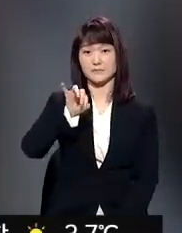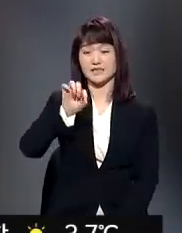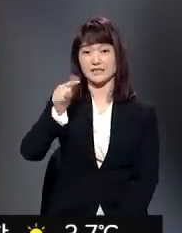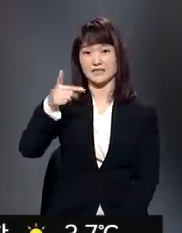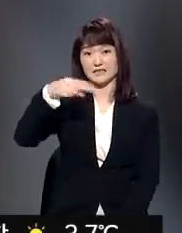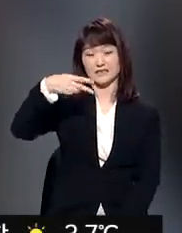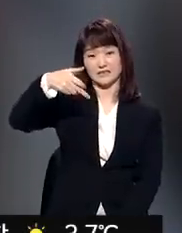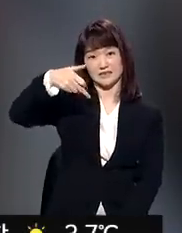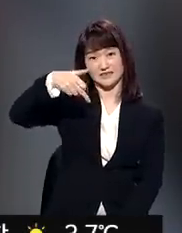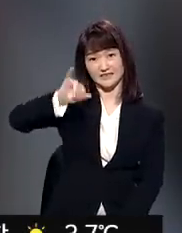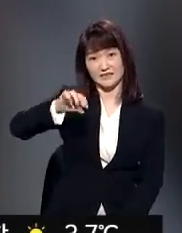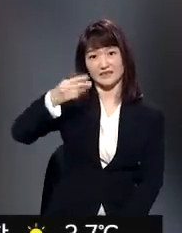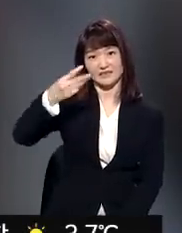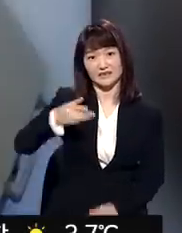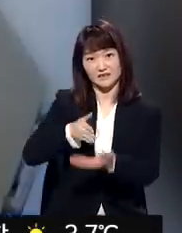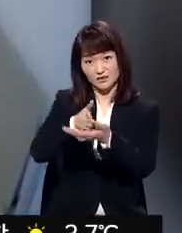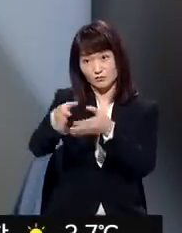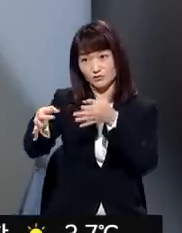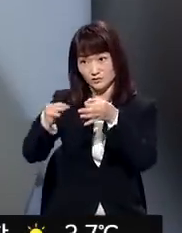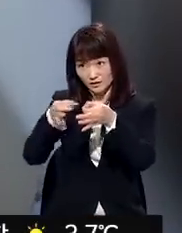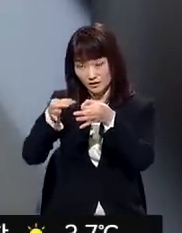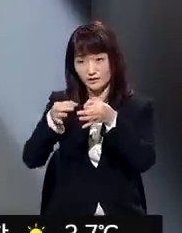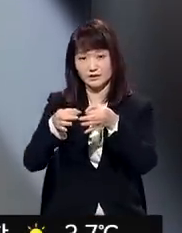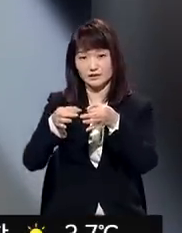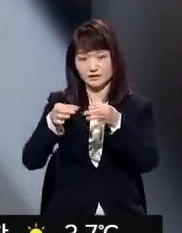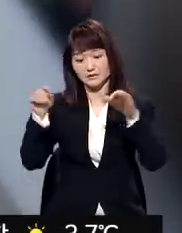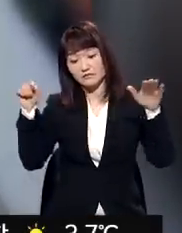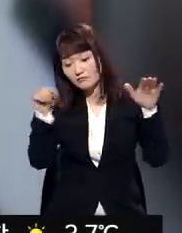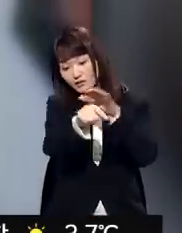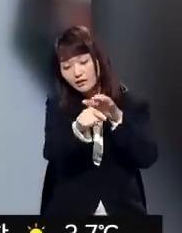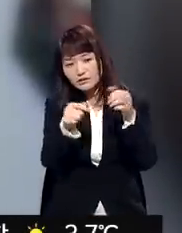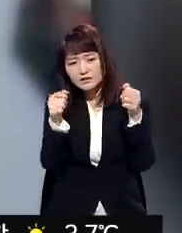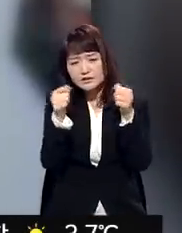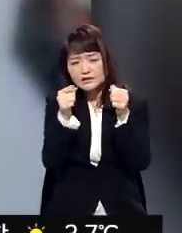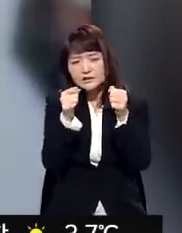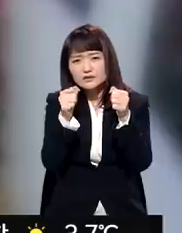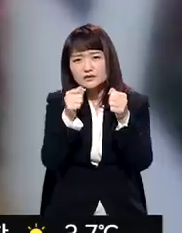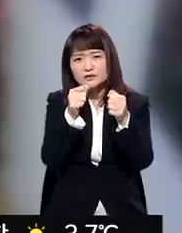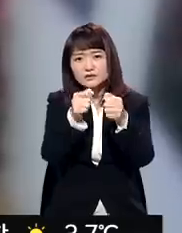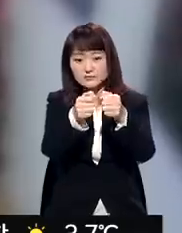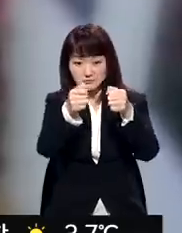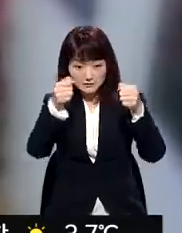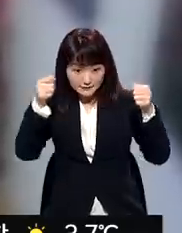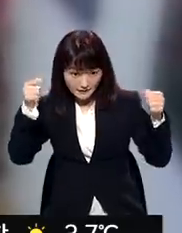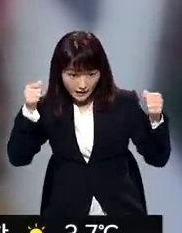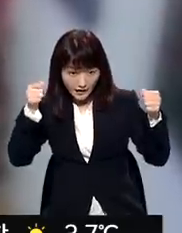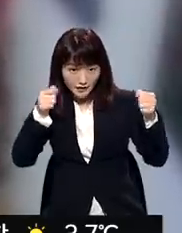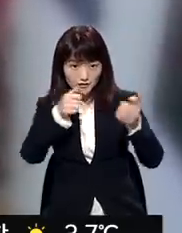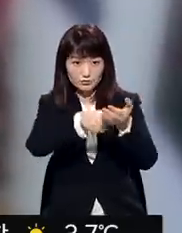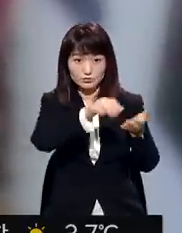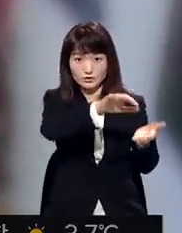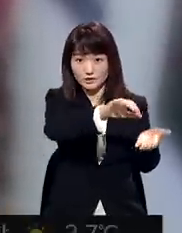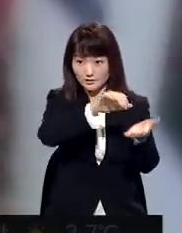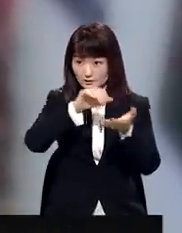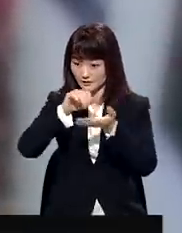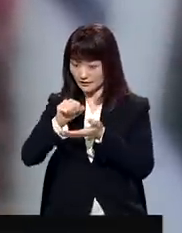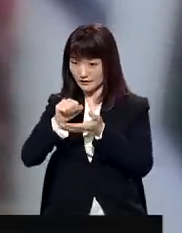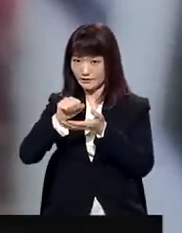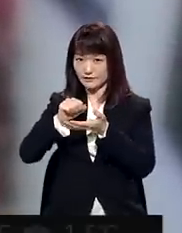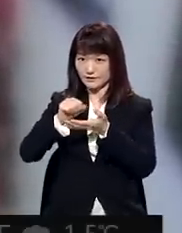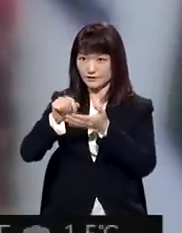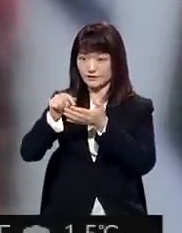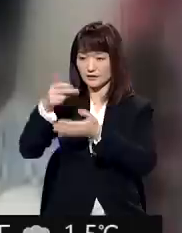전문점입니다 냉장고에서 아 이제 물건을 꺼냈어요 그리고 키오스크 앞으로 가서 자 바코드